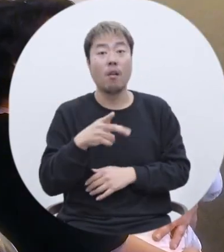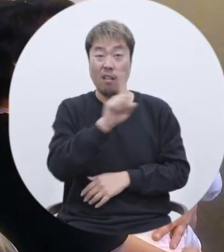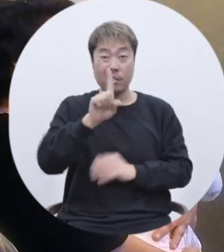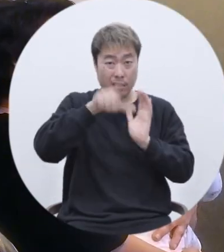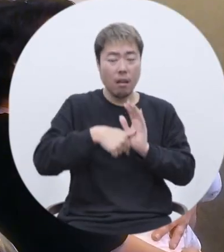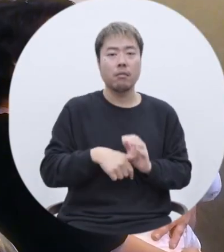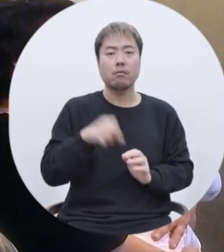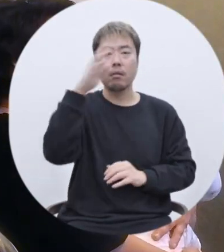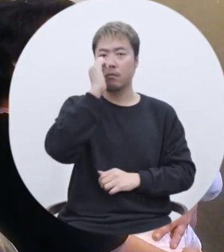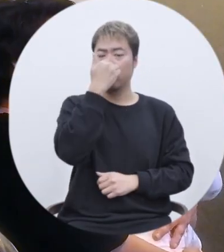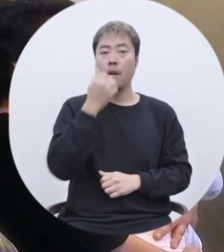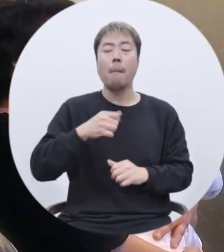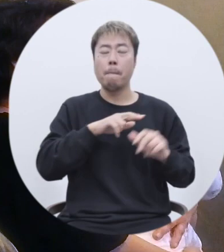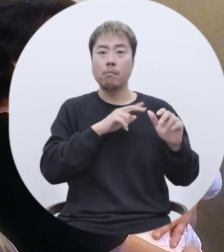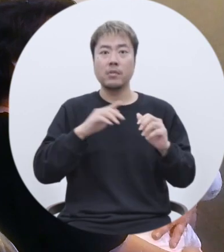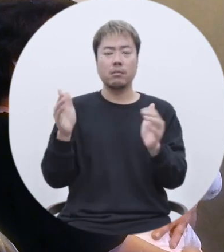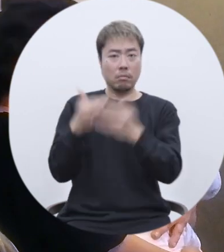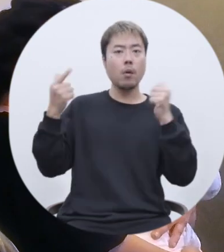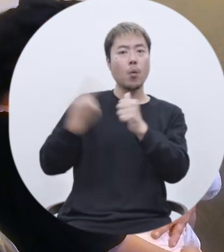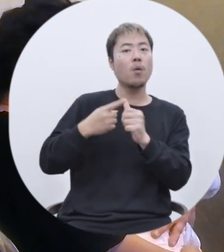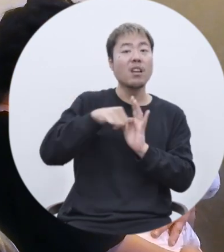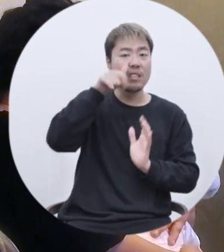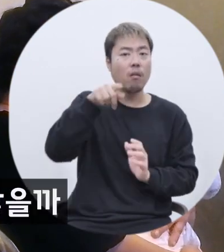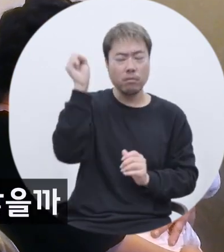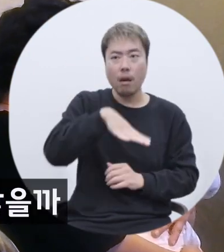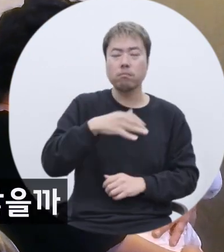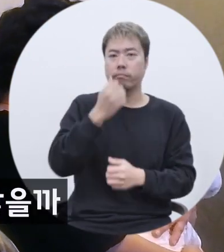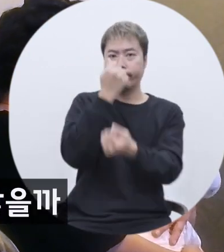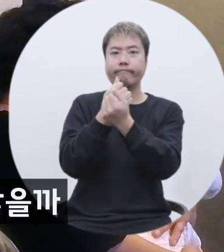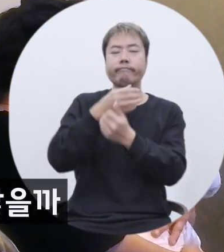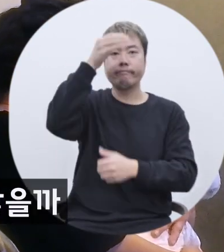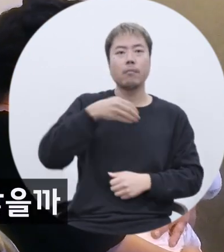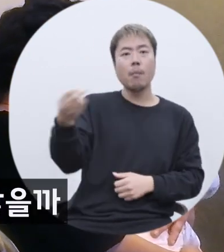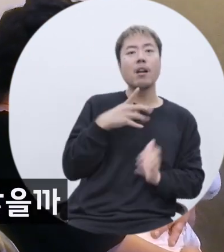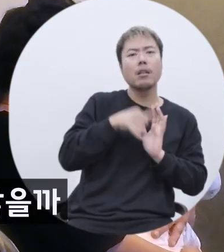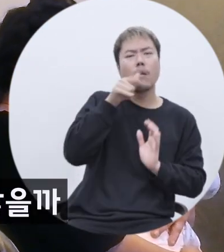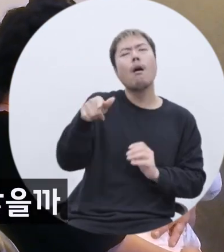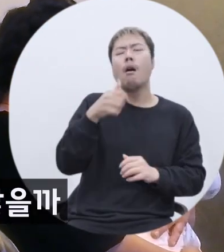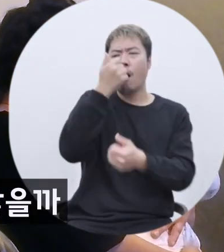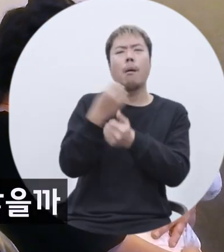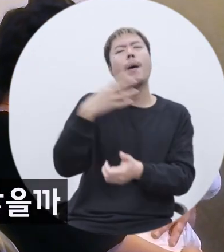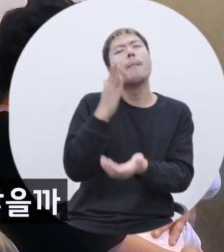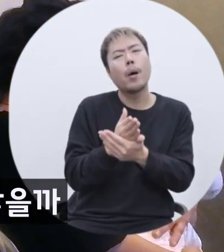대놓고 욕하시는 분들도 가끔 있으시거든요. 그래서 대놓고 이렇게 좀 욕하지 마시고